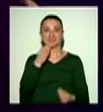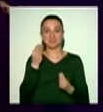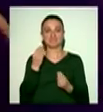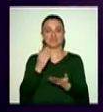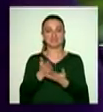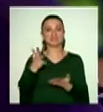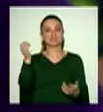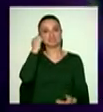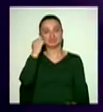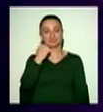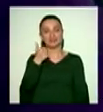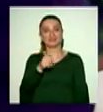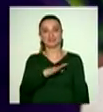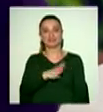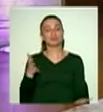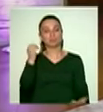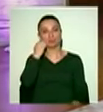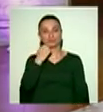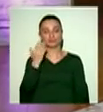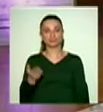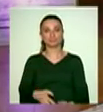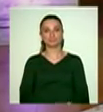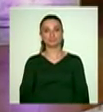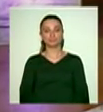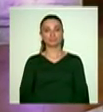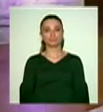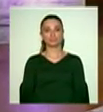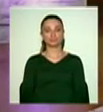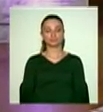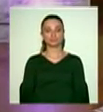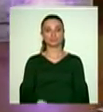ლევან აბაშიძეს გემოვნება ქონია. მადლობა. კარგად. მადლობა. კარგად.